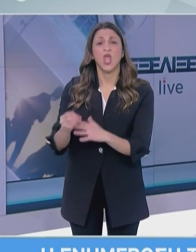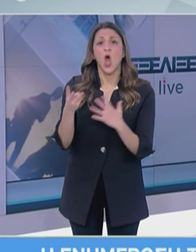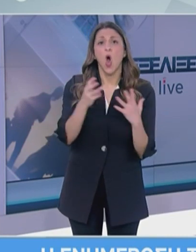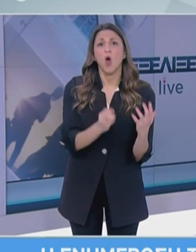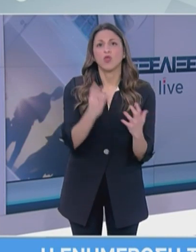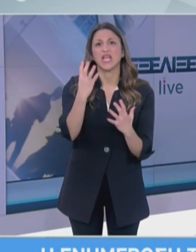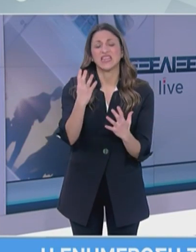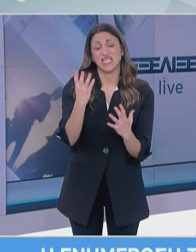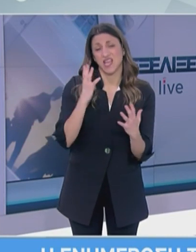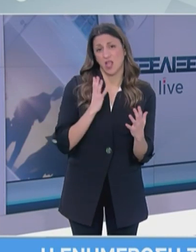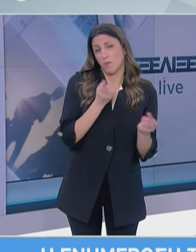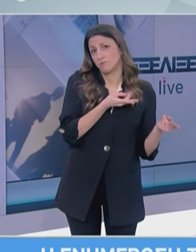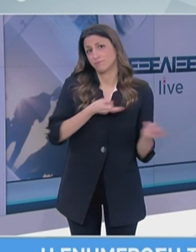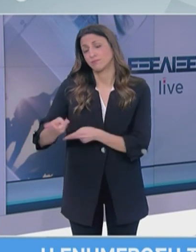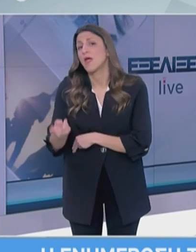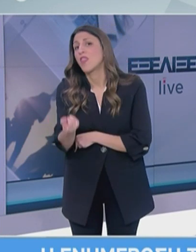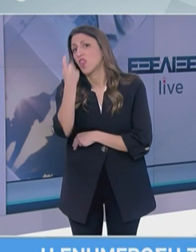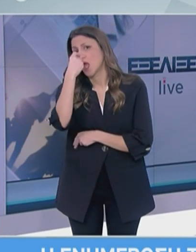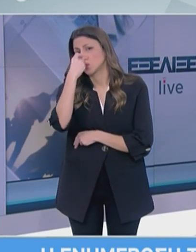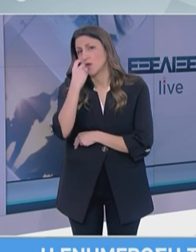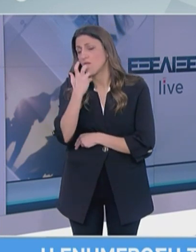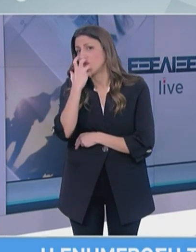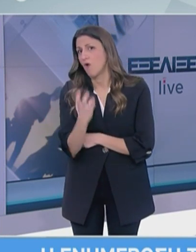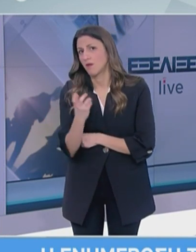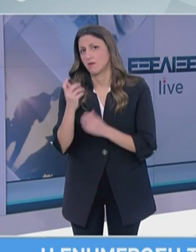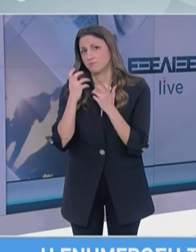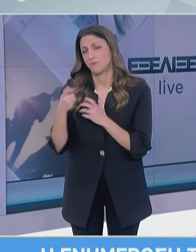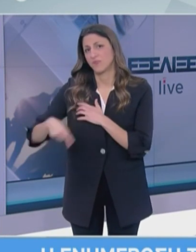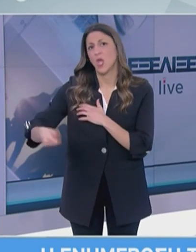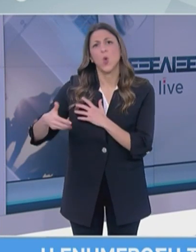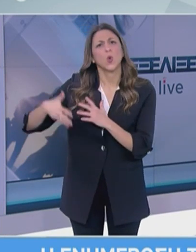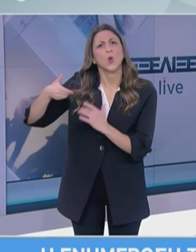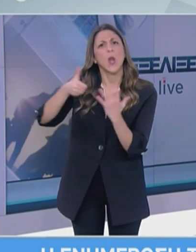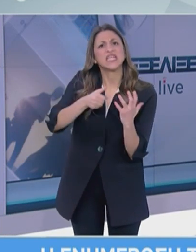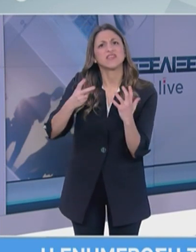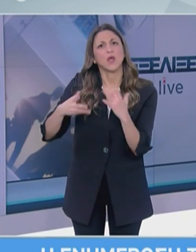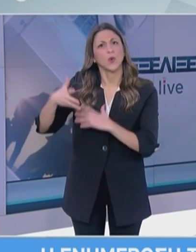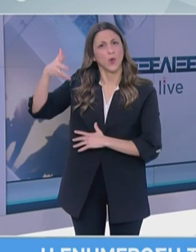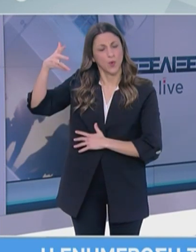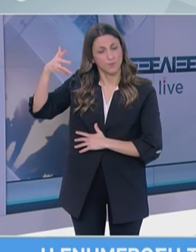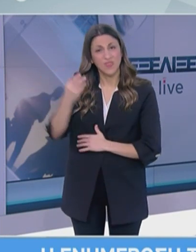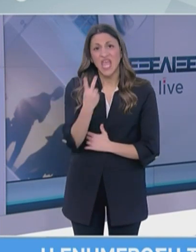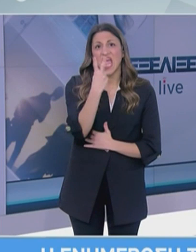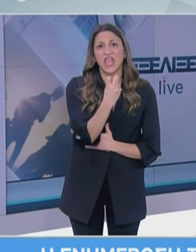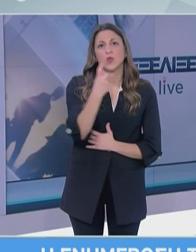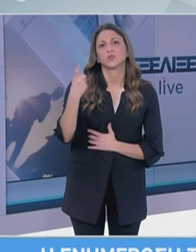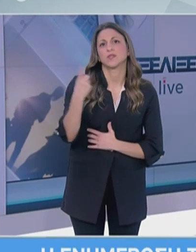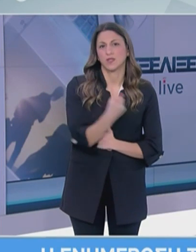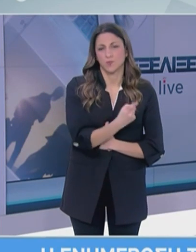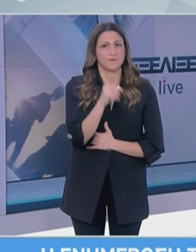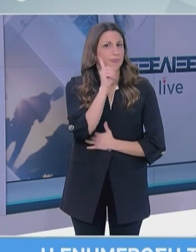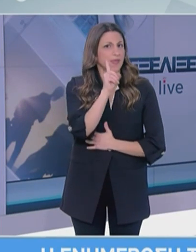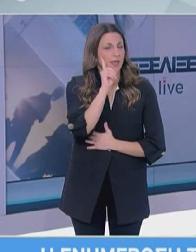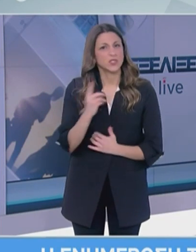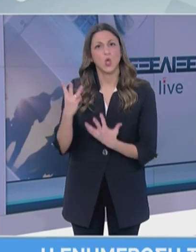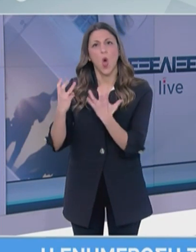84 συμπολίτες μας νοσηλεύονται διασωληνωμένοι. Η διάμεση ηλικία τους είναι 67 ετών. Το 20% είναι